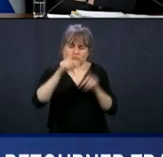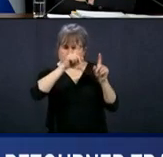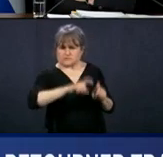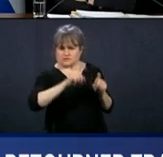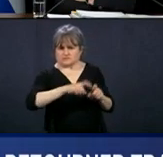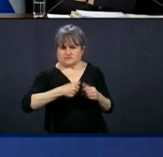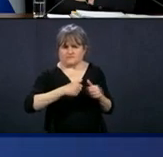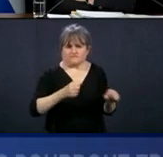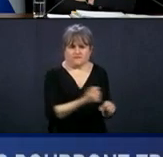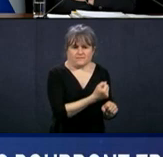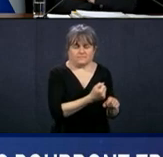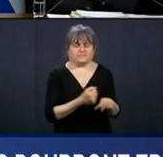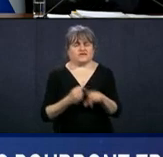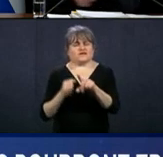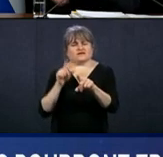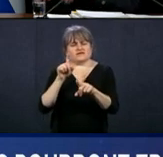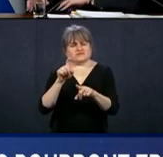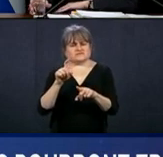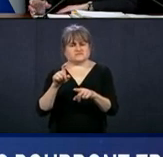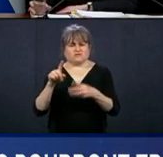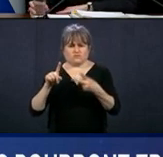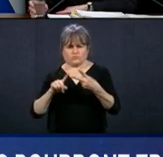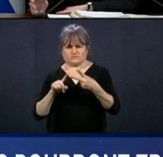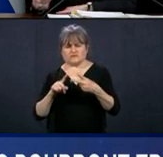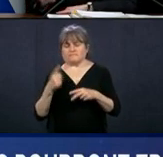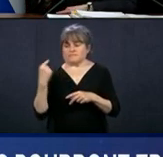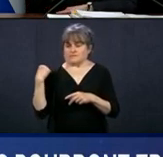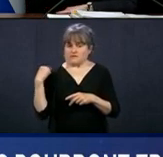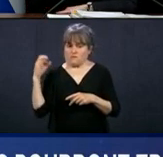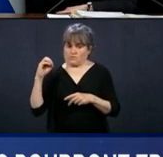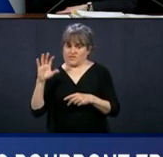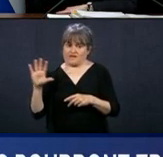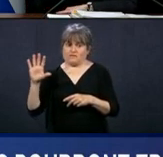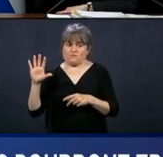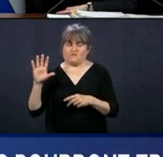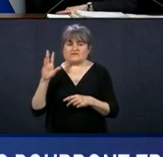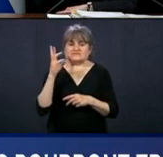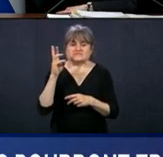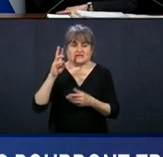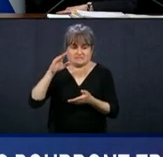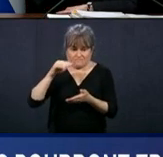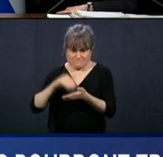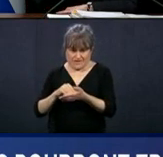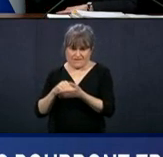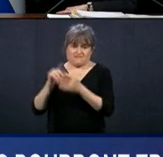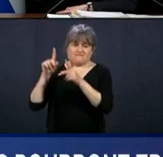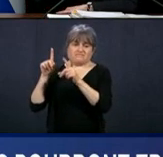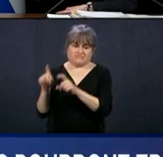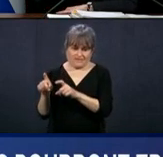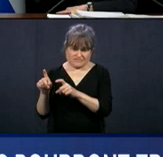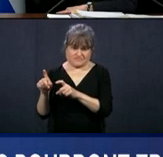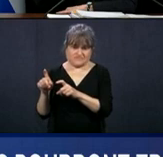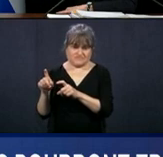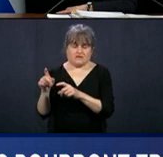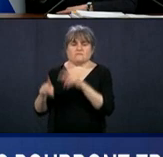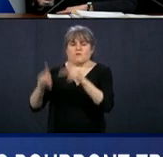franchi le cap des 16 000 tests. Ils ont plus de population que nous, et pourtant, ils ont la moitié moins de cas chaque